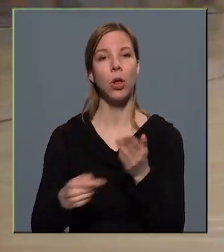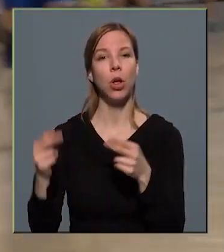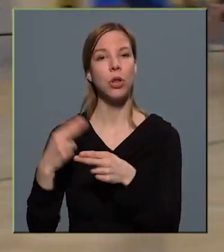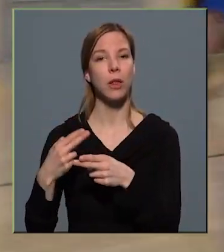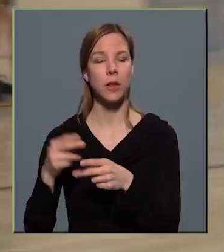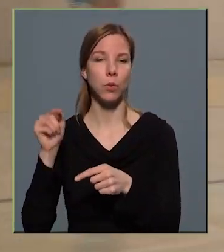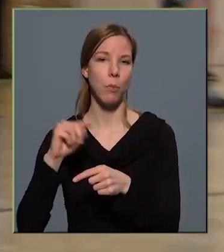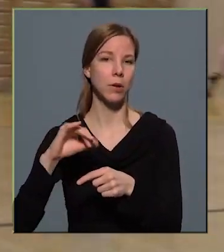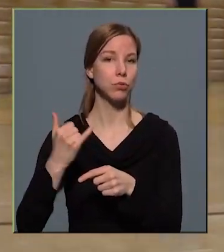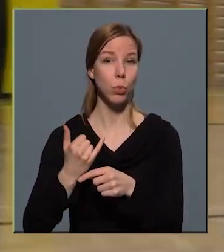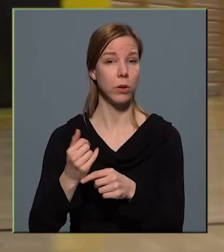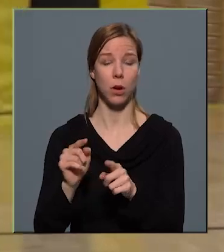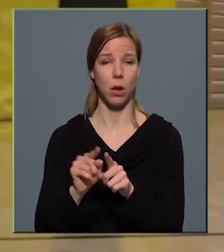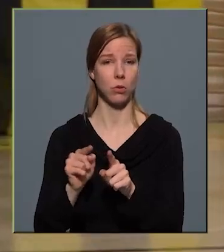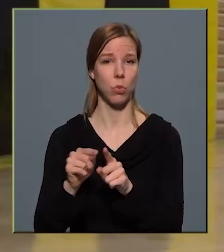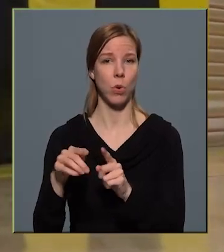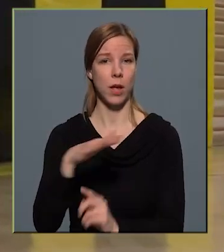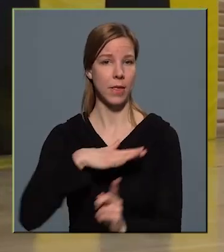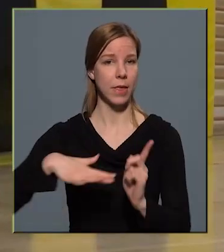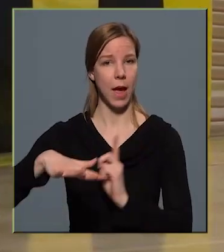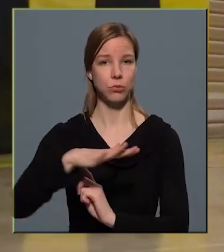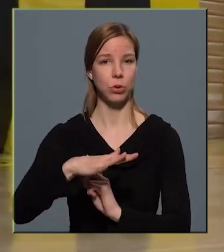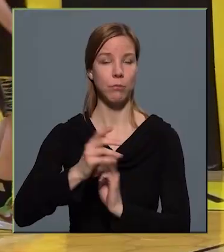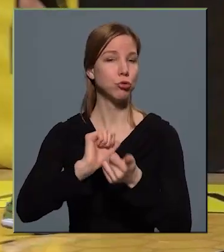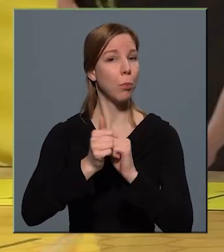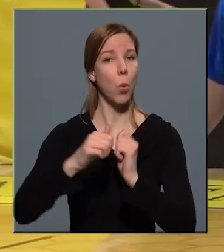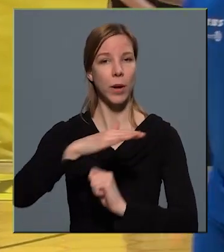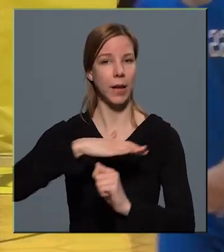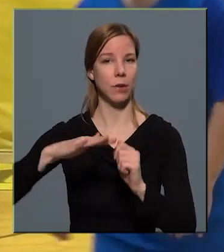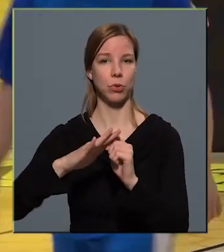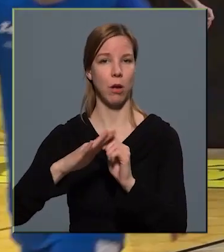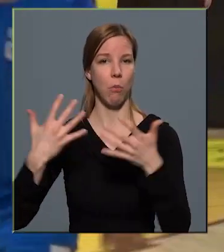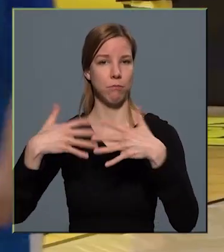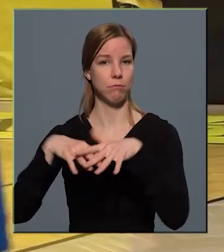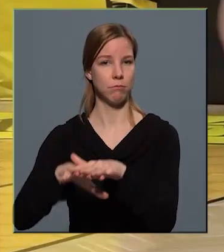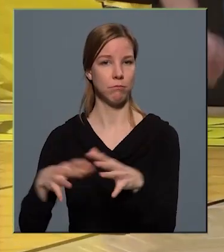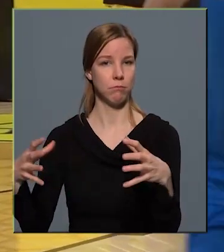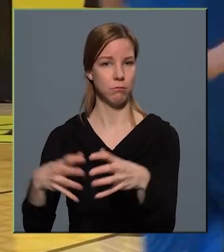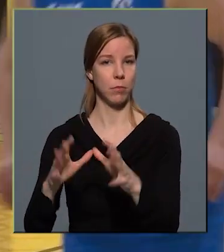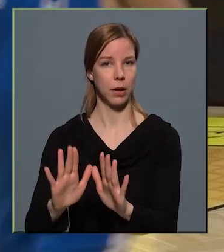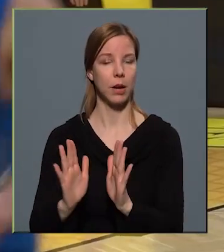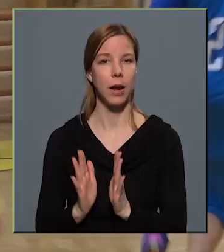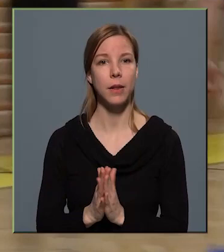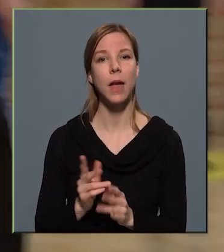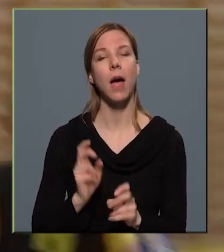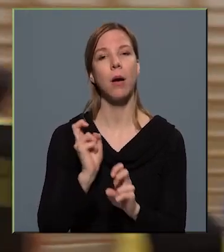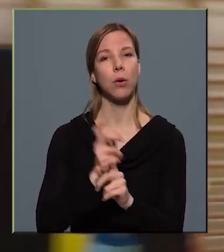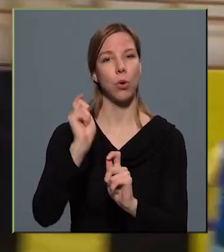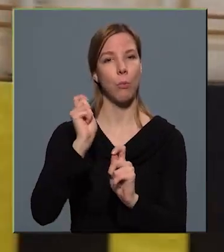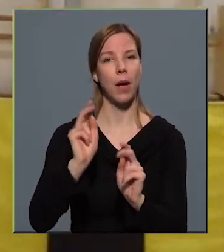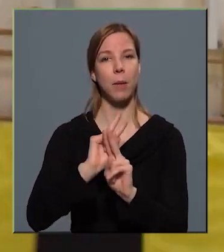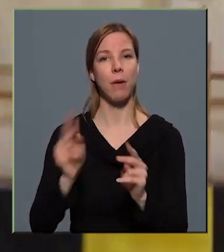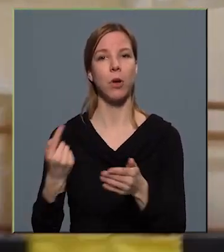is ugyanúgy a társadalmunk, Kőbánya a sport társadalmának a részévé váltak már, hiszen Kőbányán van